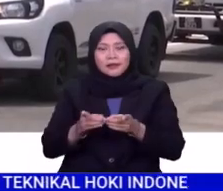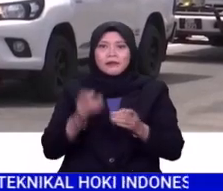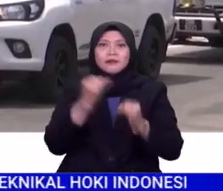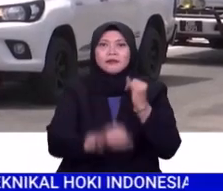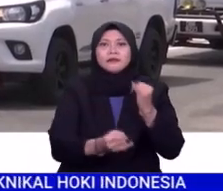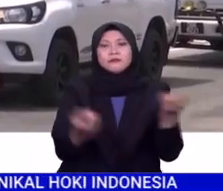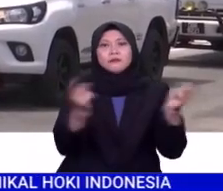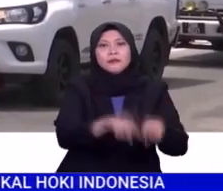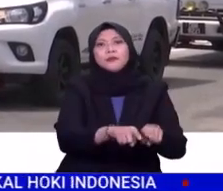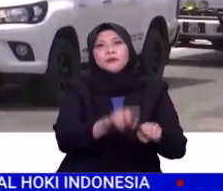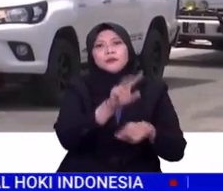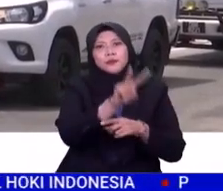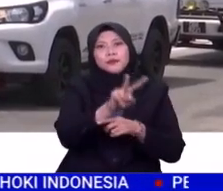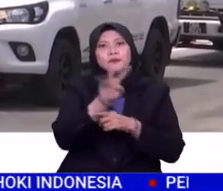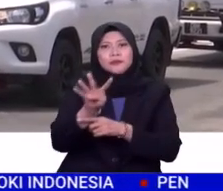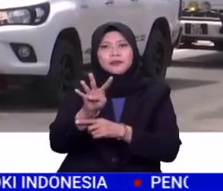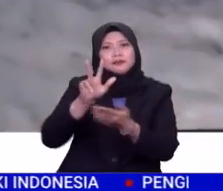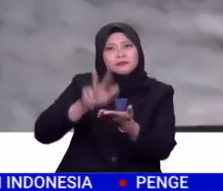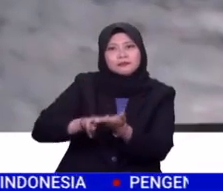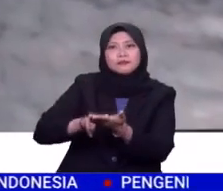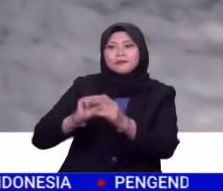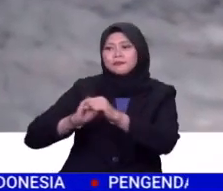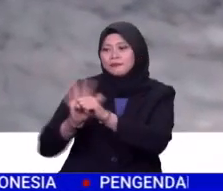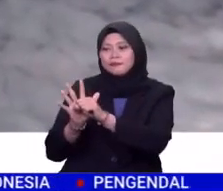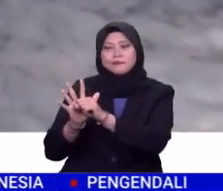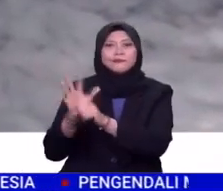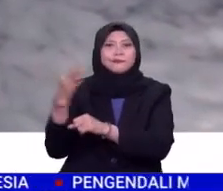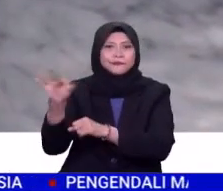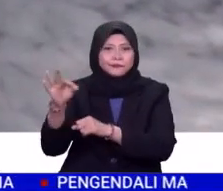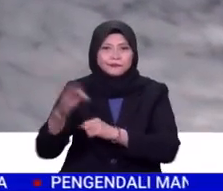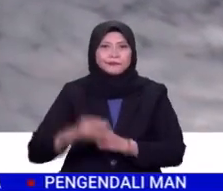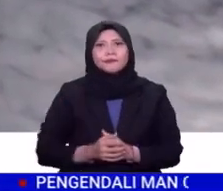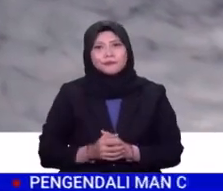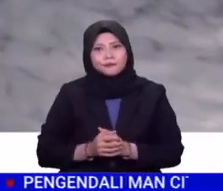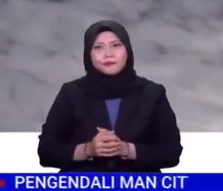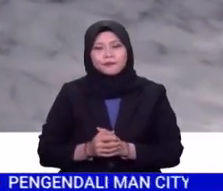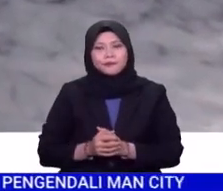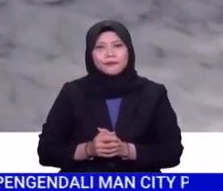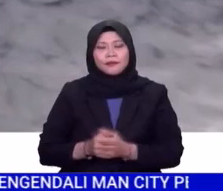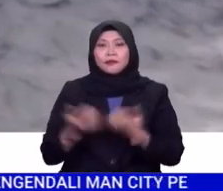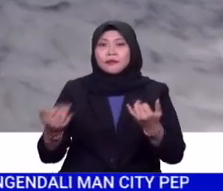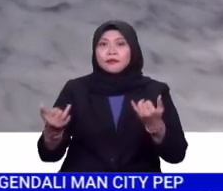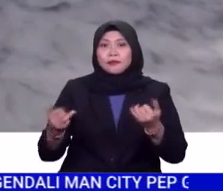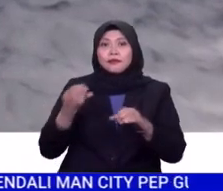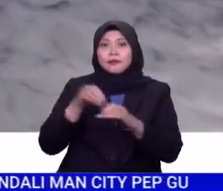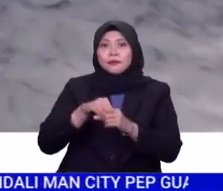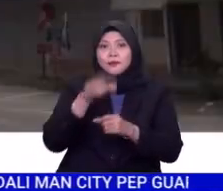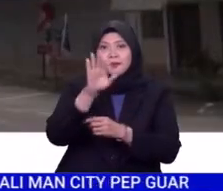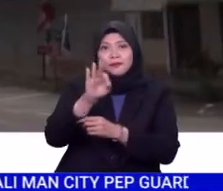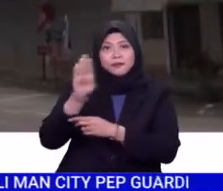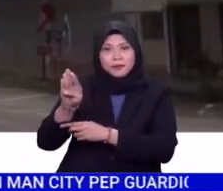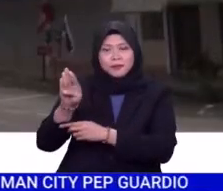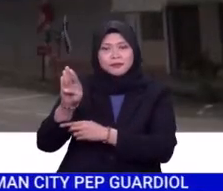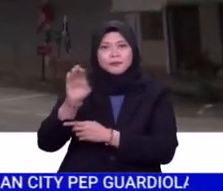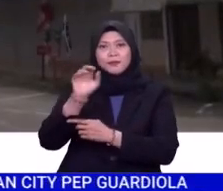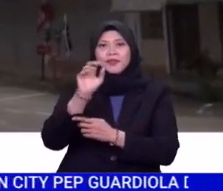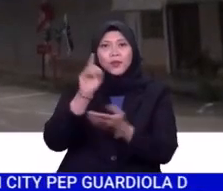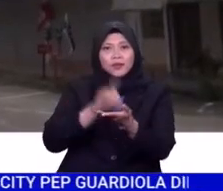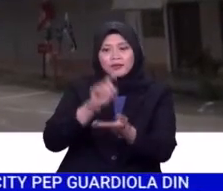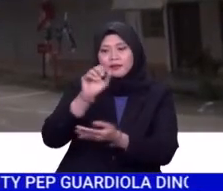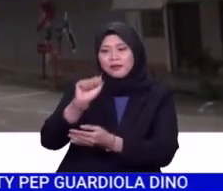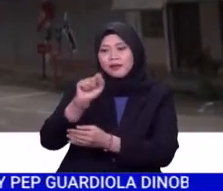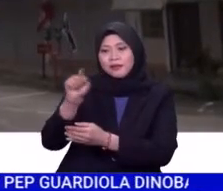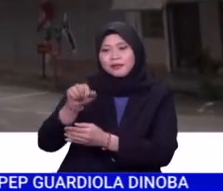menyebabkan 24 orang disahkan positif COVID-19. Menerusi hantaran di laman Facebook, Dr. Nor Azmi